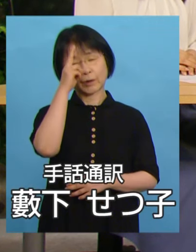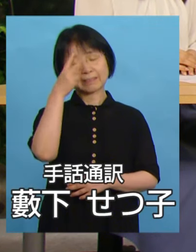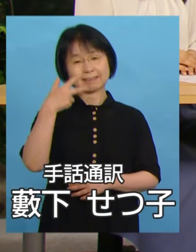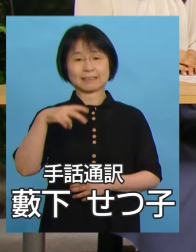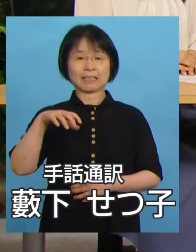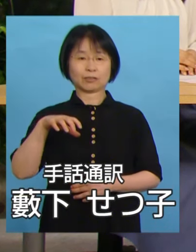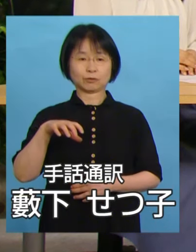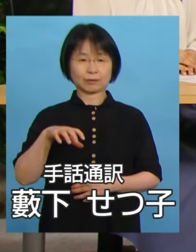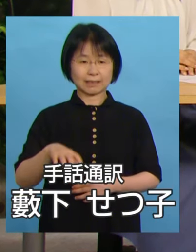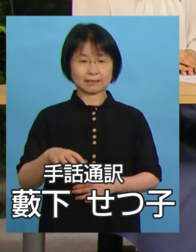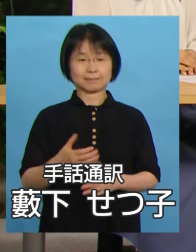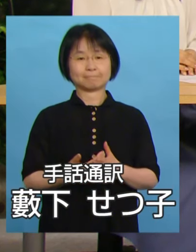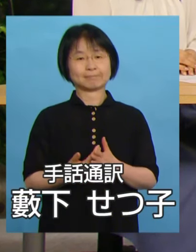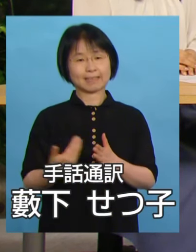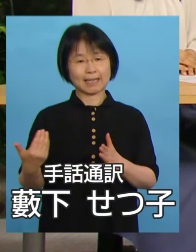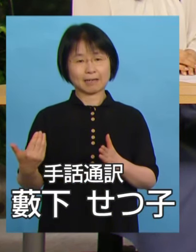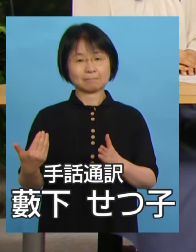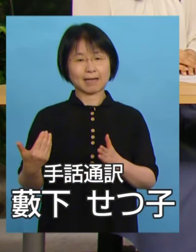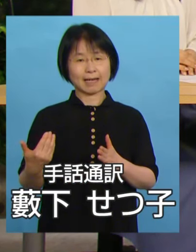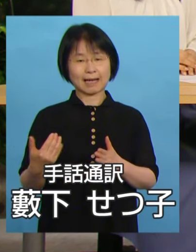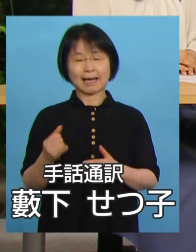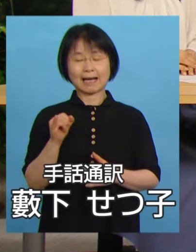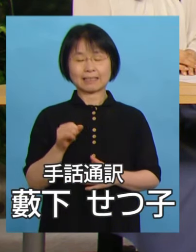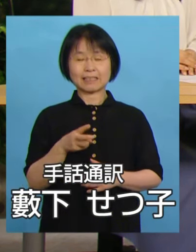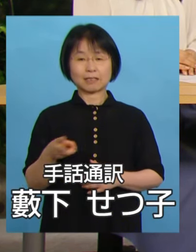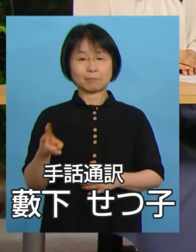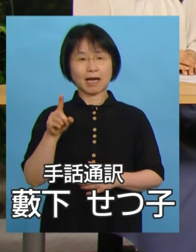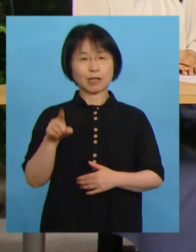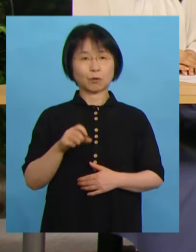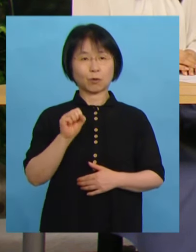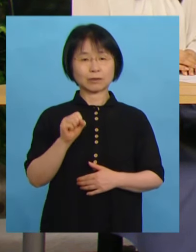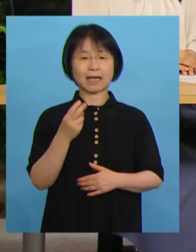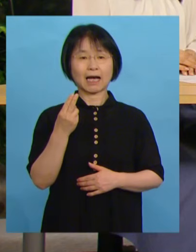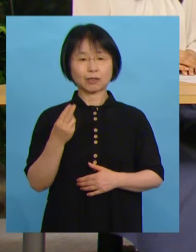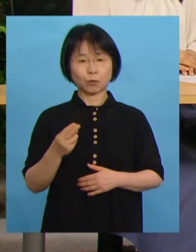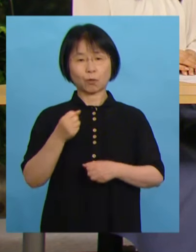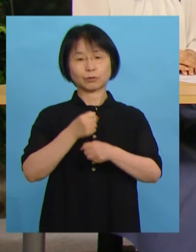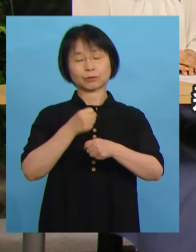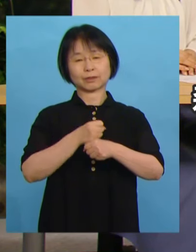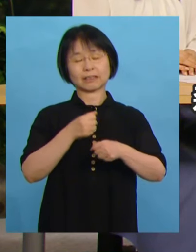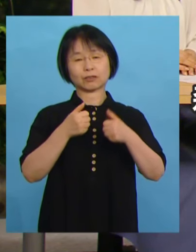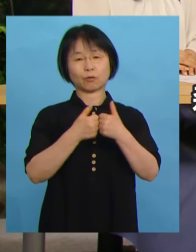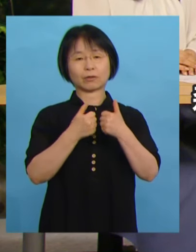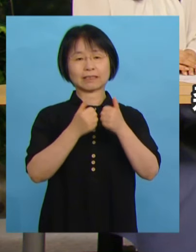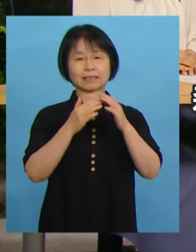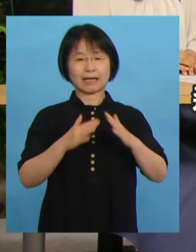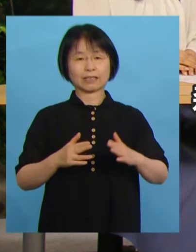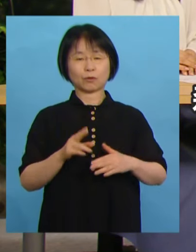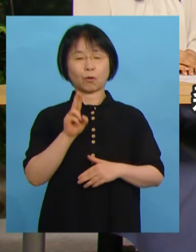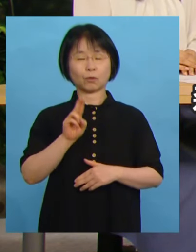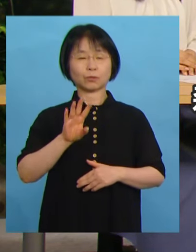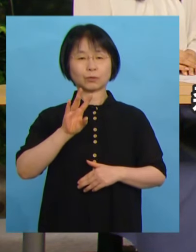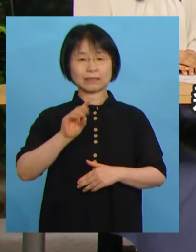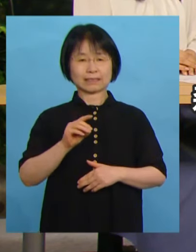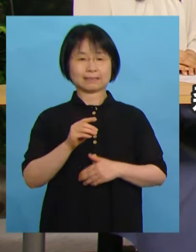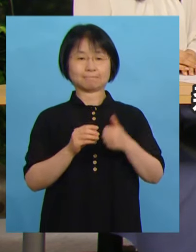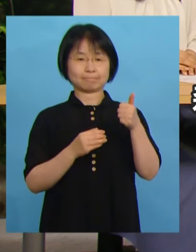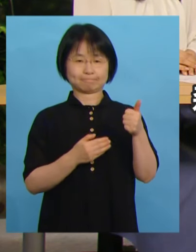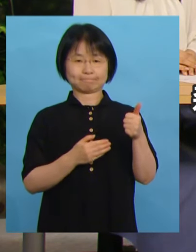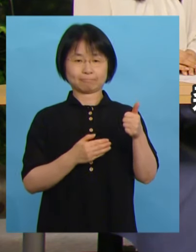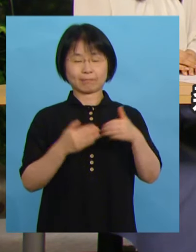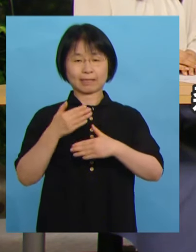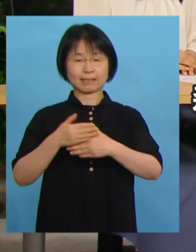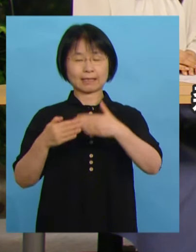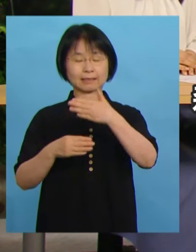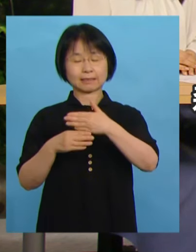こんにちは、市役所です。前半は伊波の里海づくり協議会の活動について会長の宇木さんと生活環境